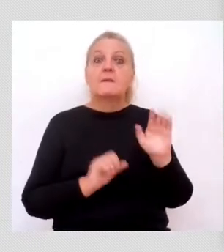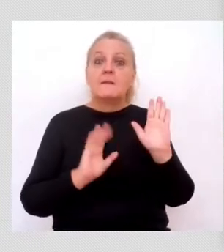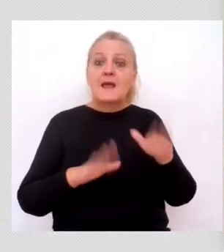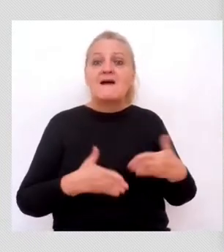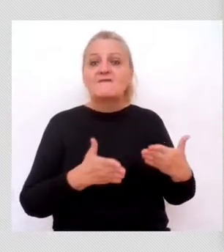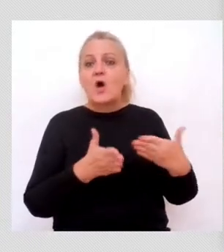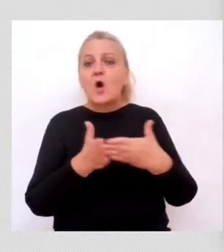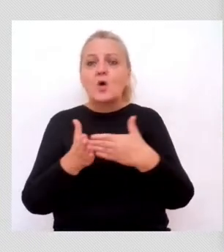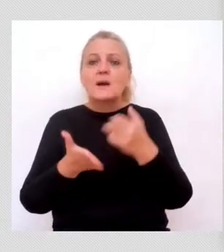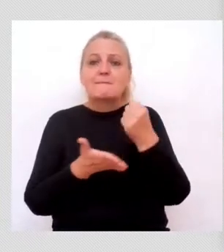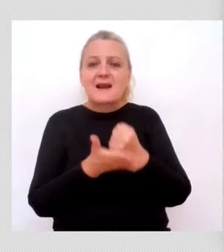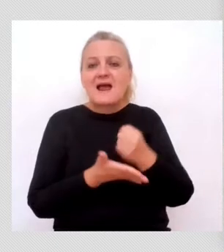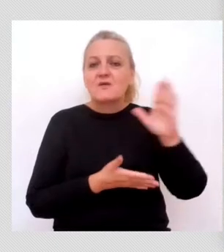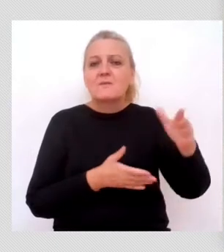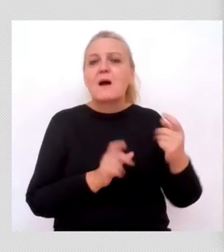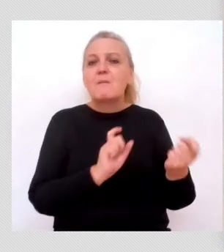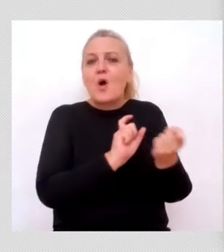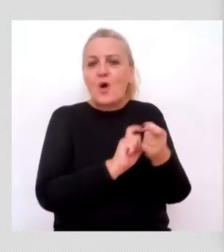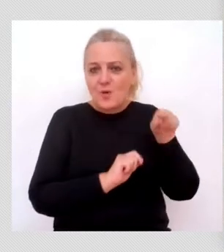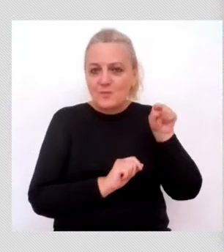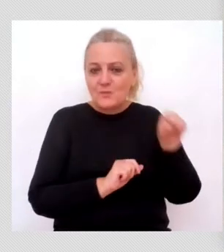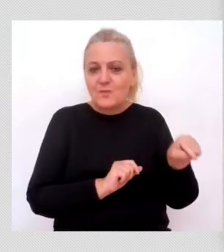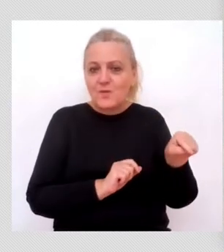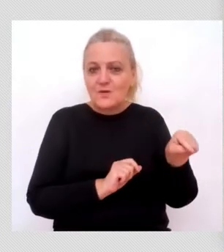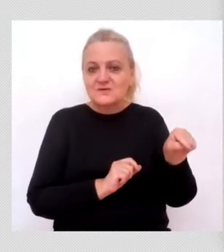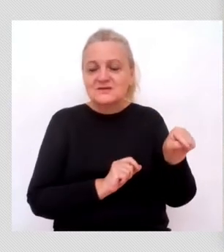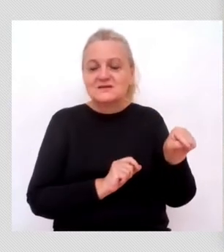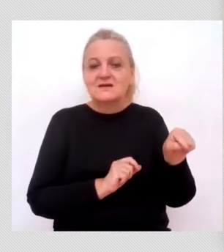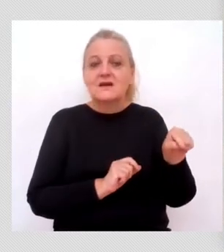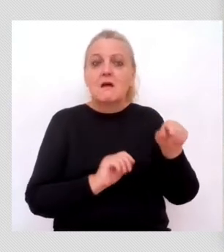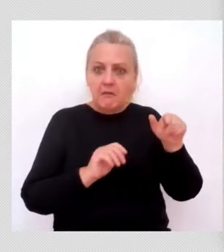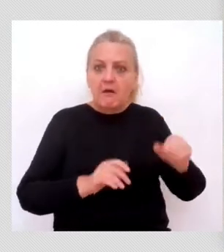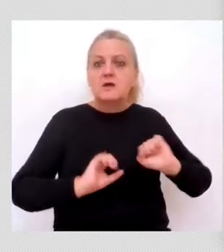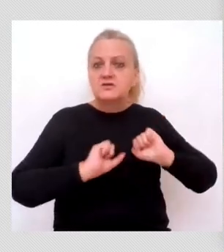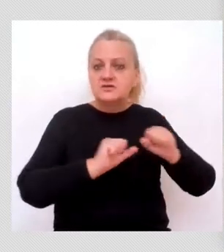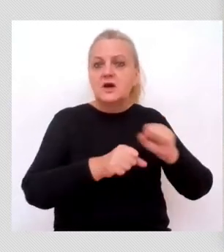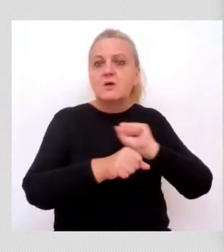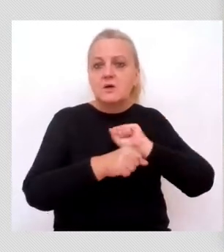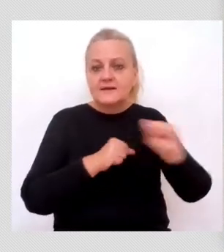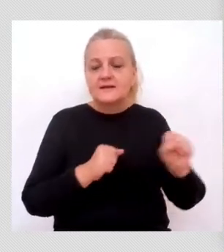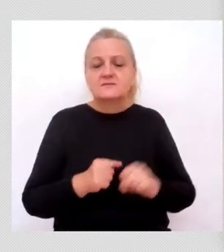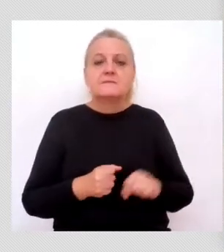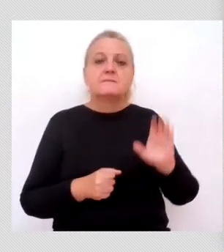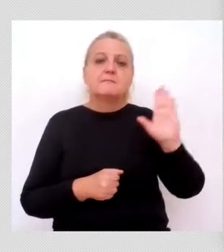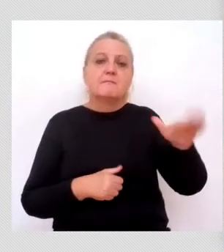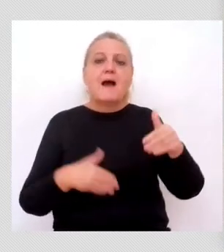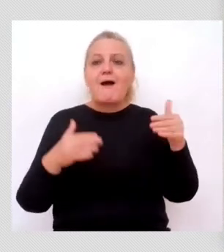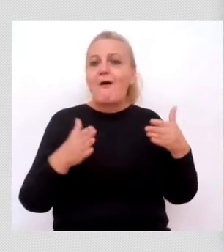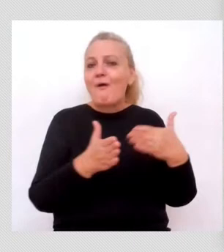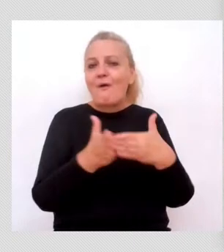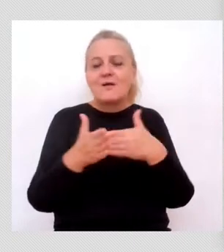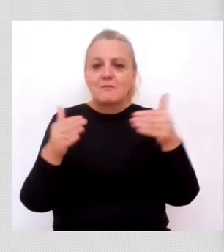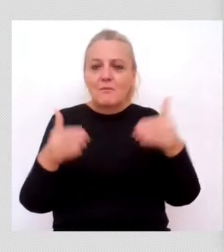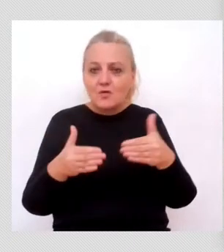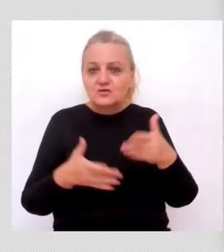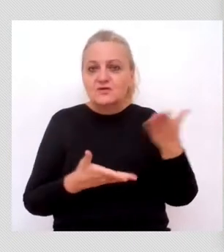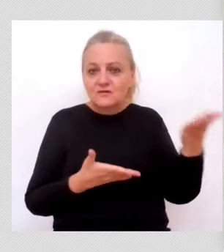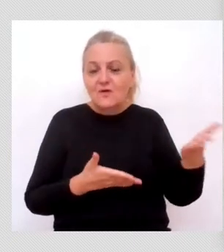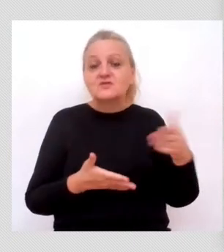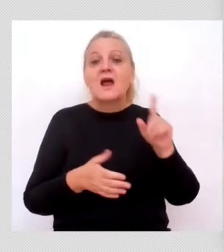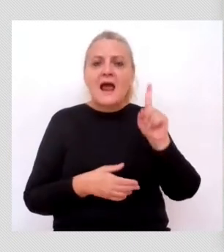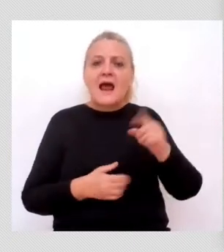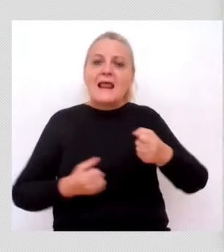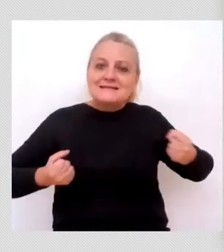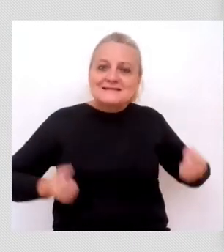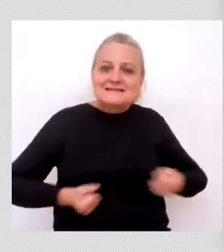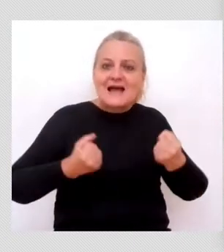ograniczonym prawie, które mają pełniąc mandat, prawda? Bo mają generalnie ograniczone możliwości mandatowe, ale mimo wszystko próbują wycisnąć